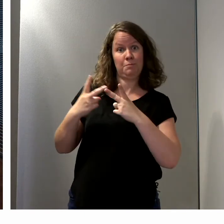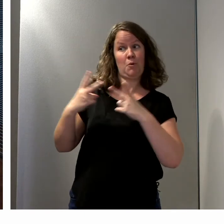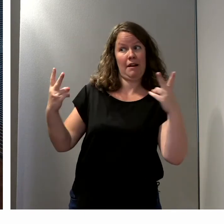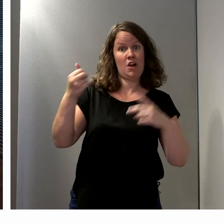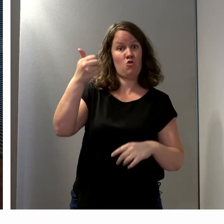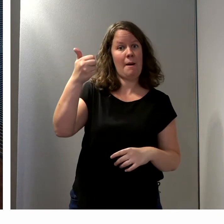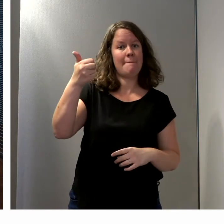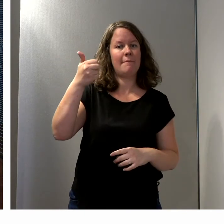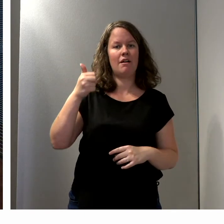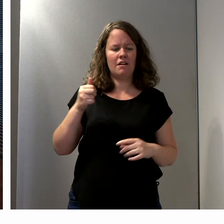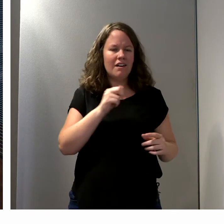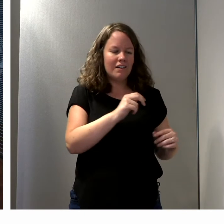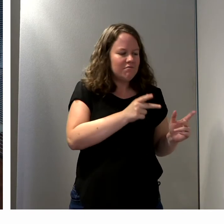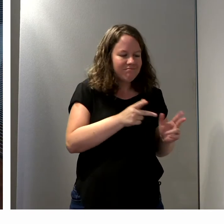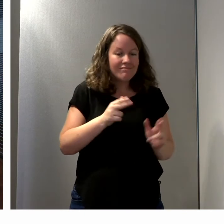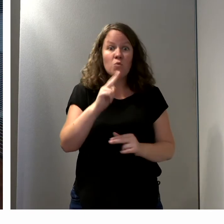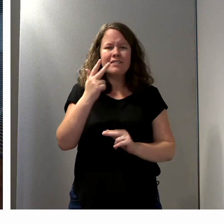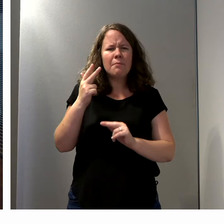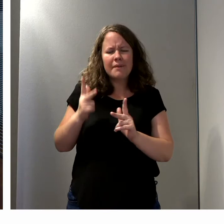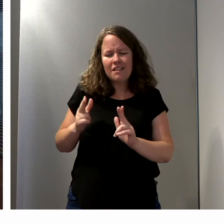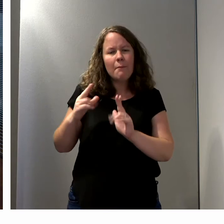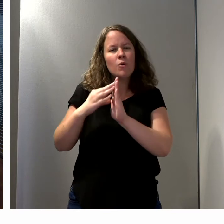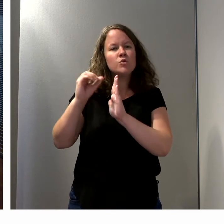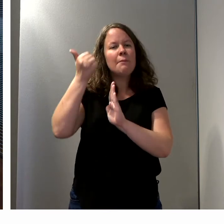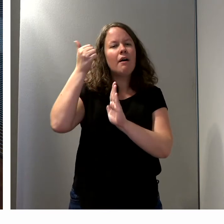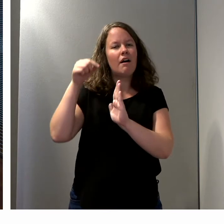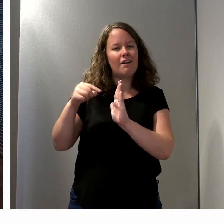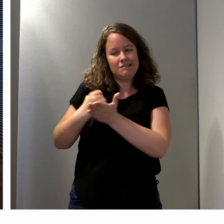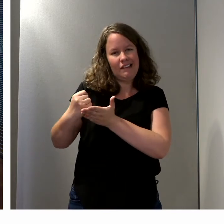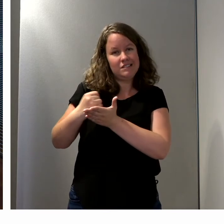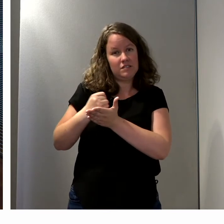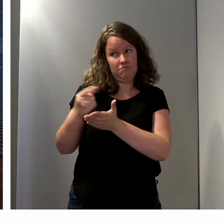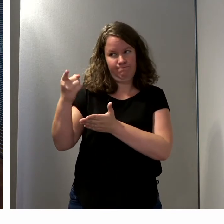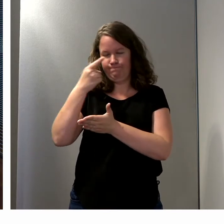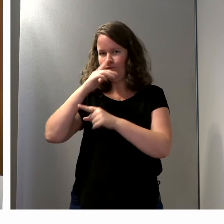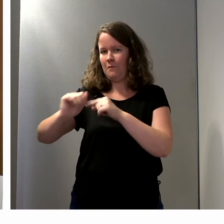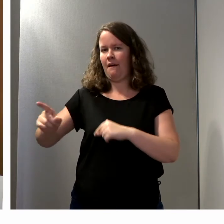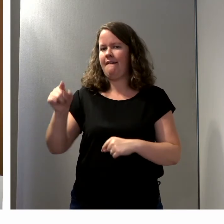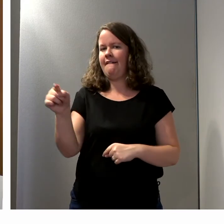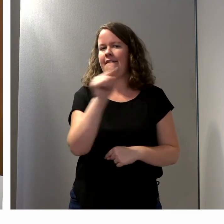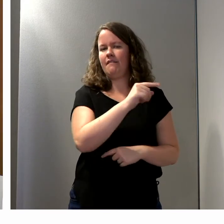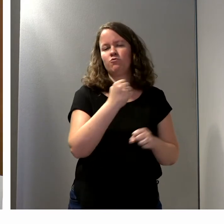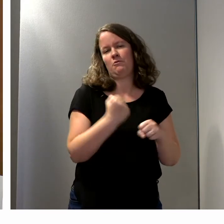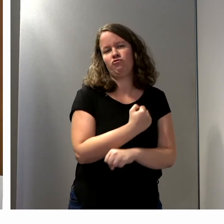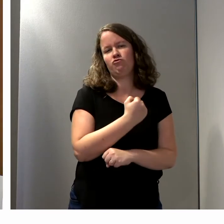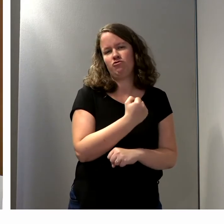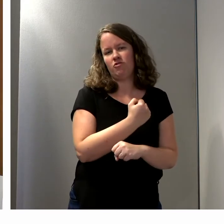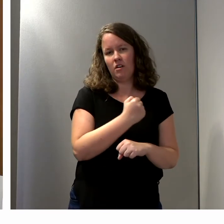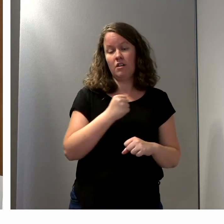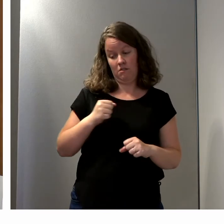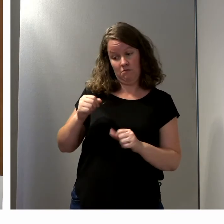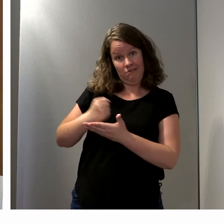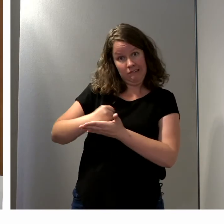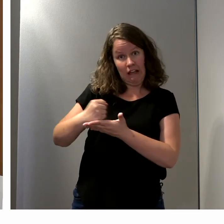cette phase de prototypage et de test avec des vrais usagers, donc entre autres en situation de handicap, mais pas que. En